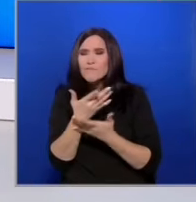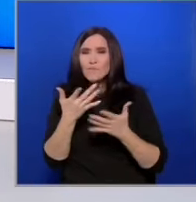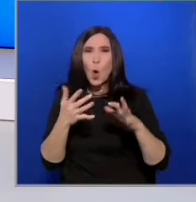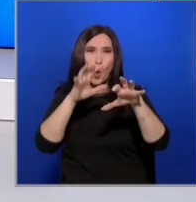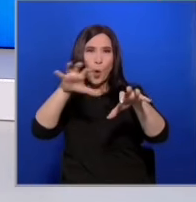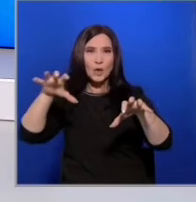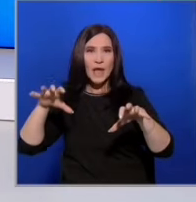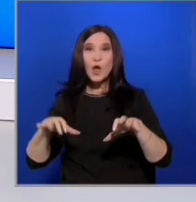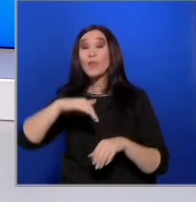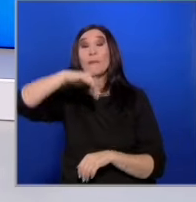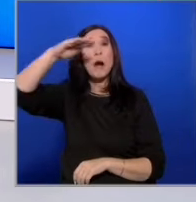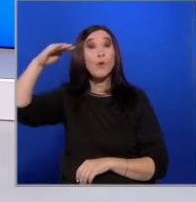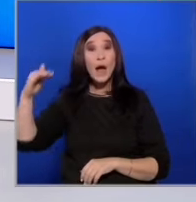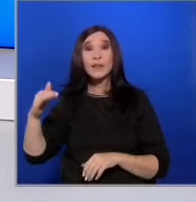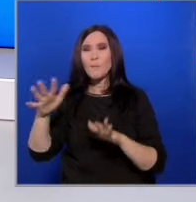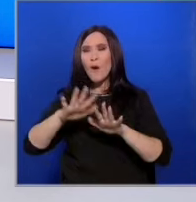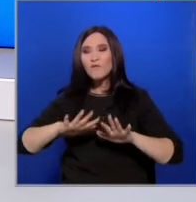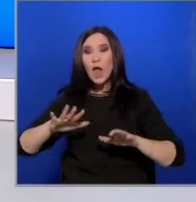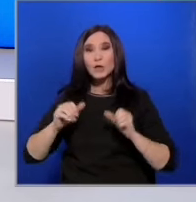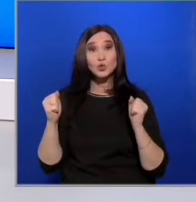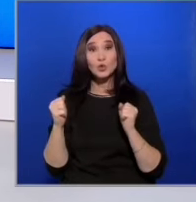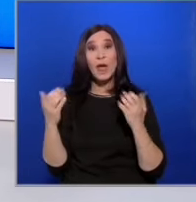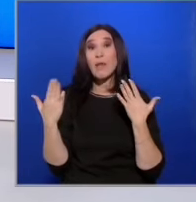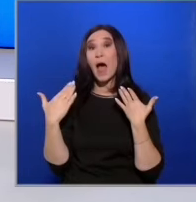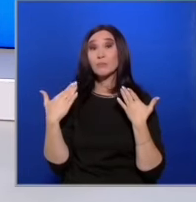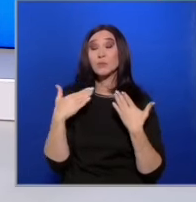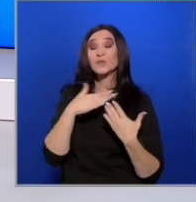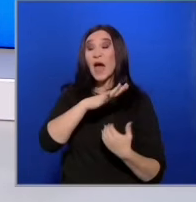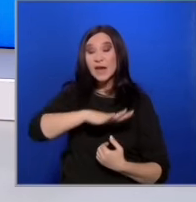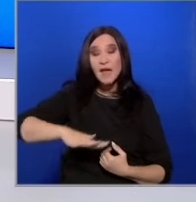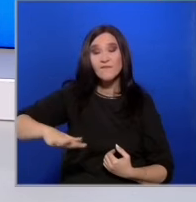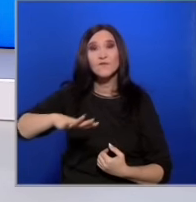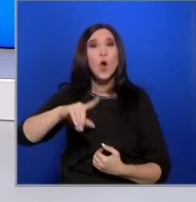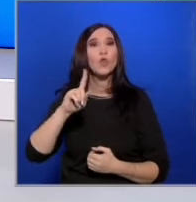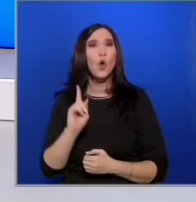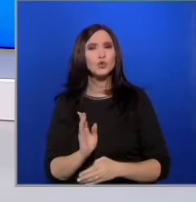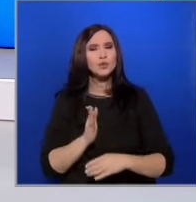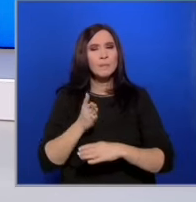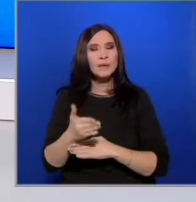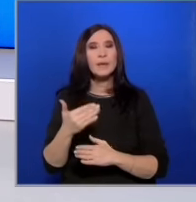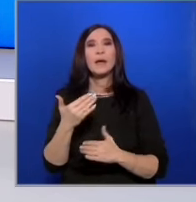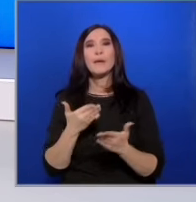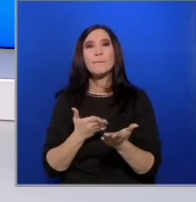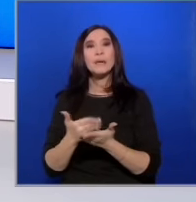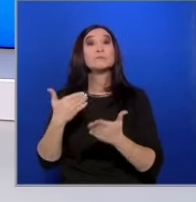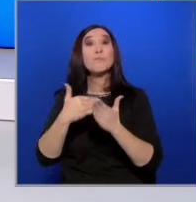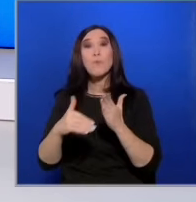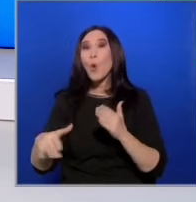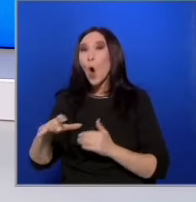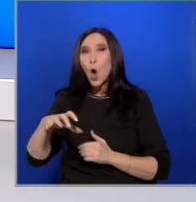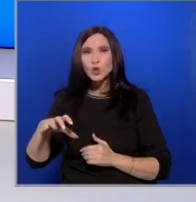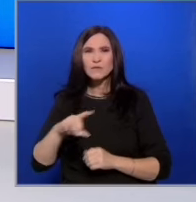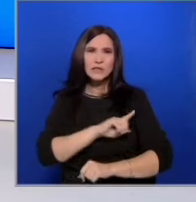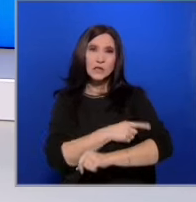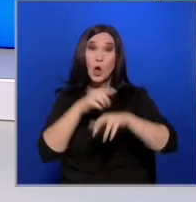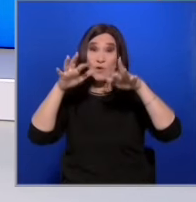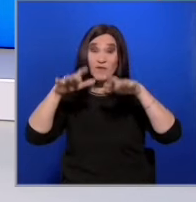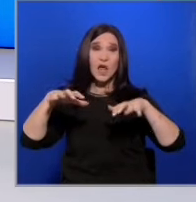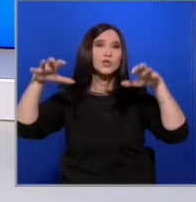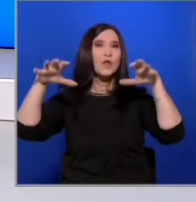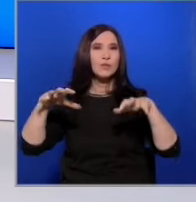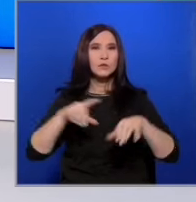райони на балканите под влиянието на студен атмосферен фронт който ще премине през полуострова проливни валежи от